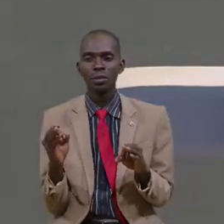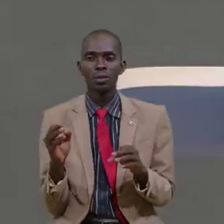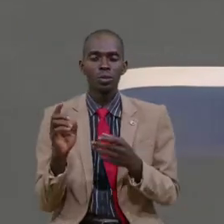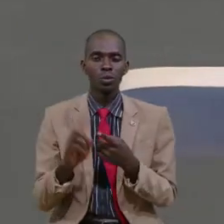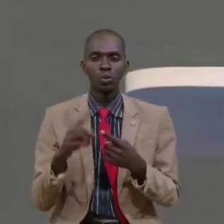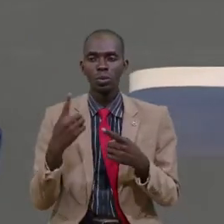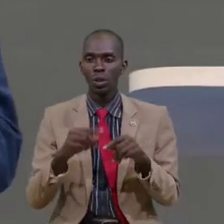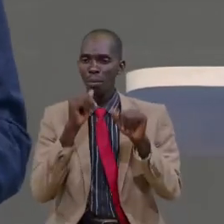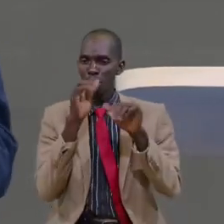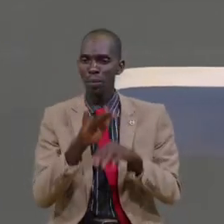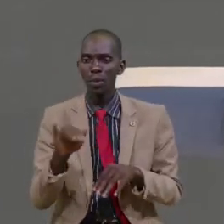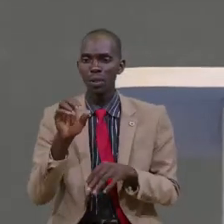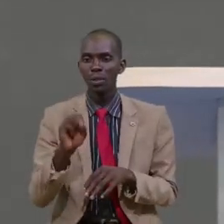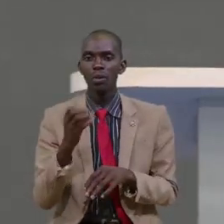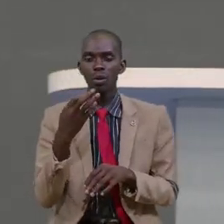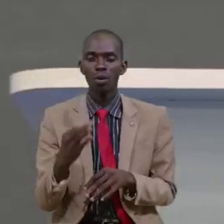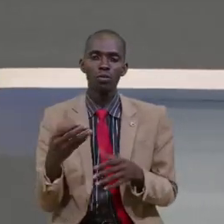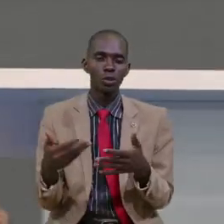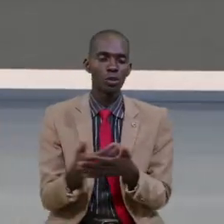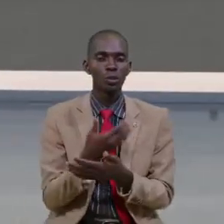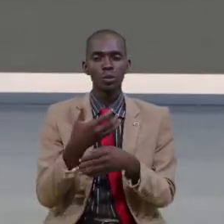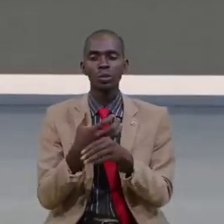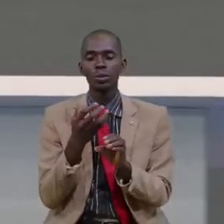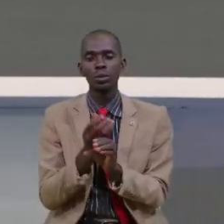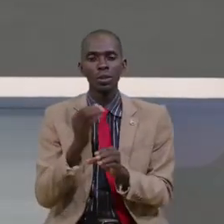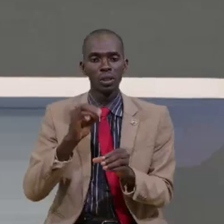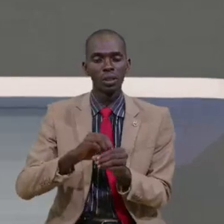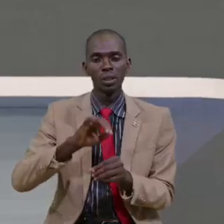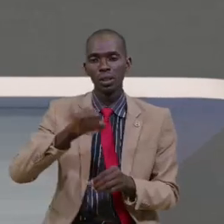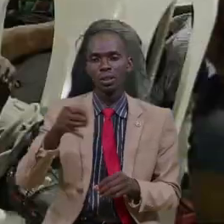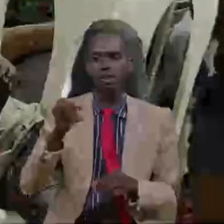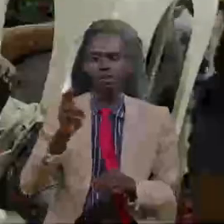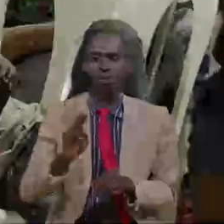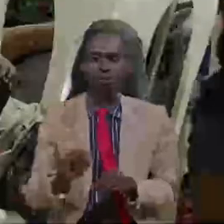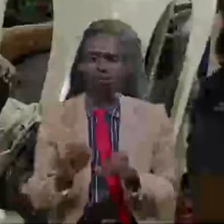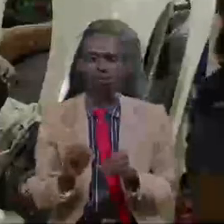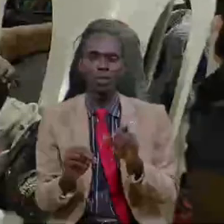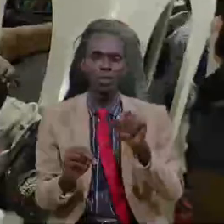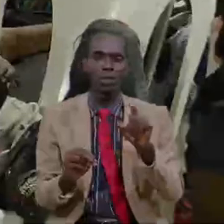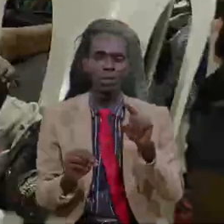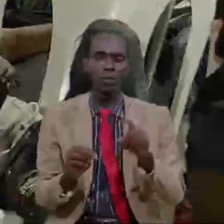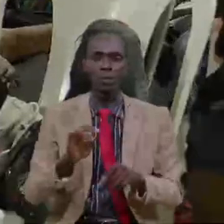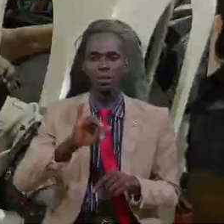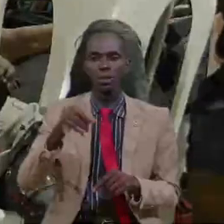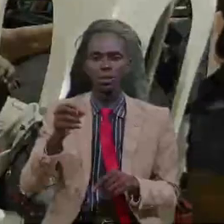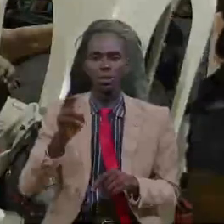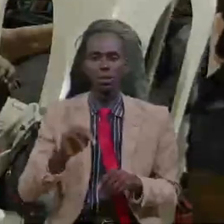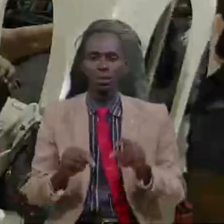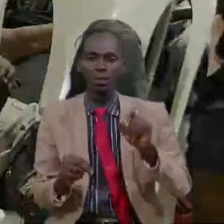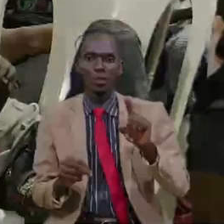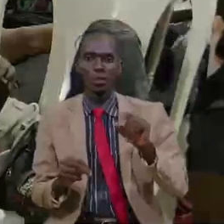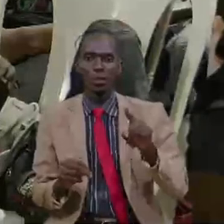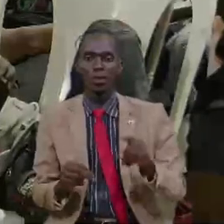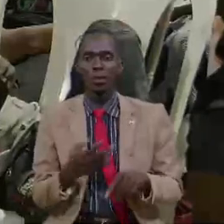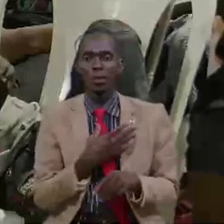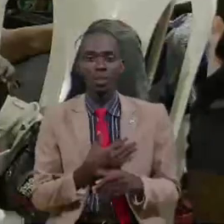Libération pour les bénédictions de la nouvelle création. En Jean, chapitre 11,